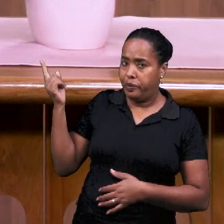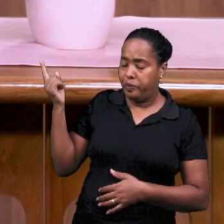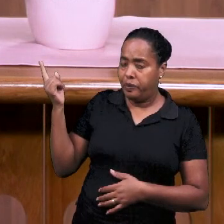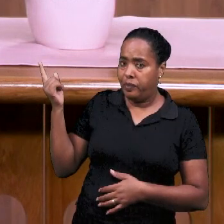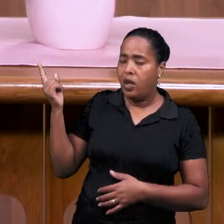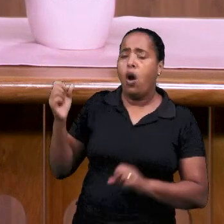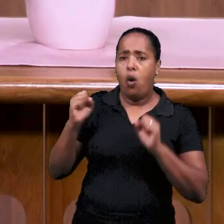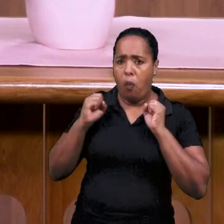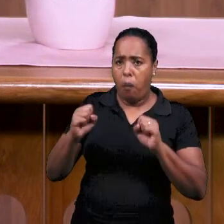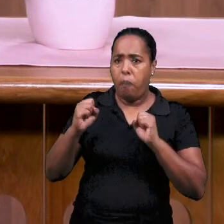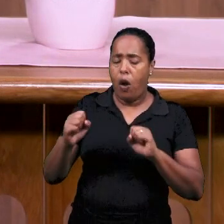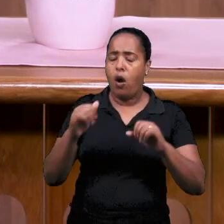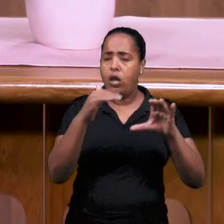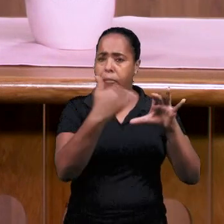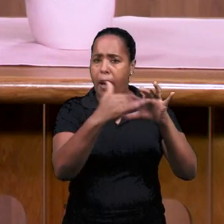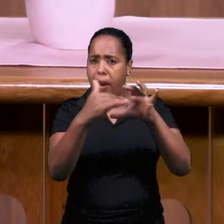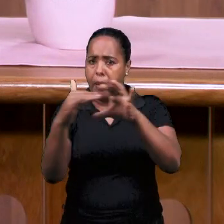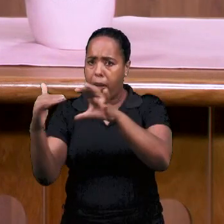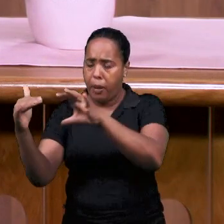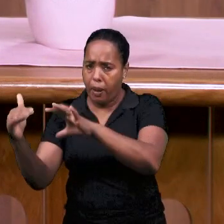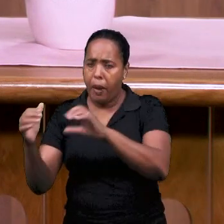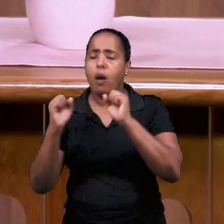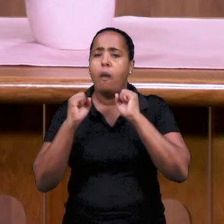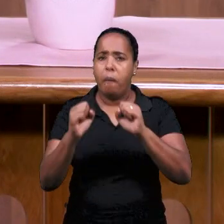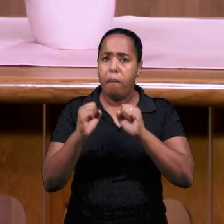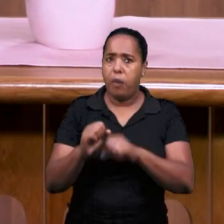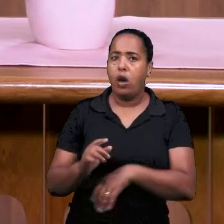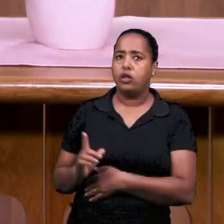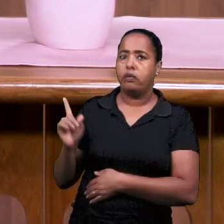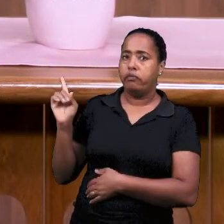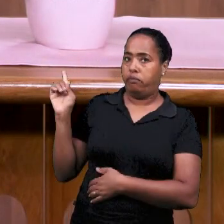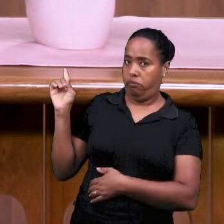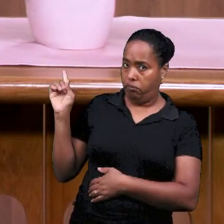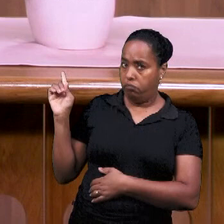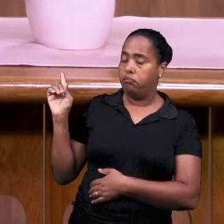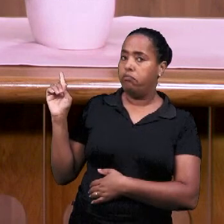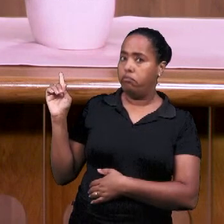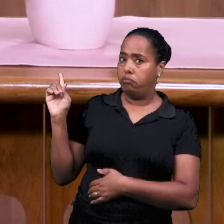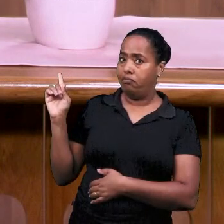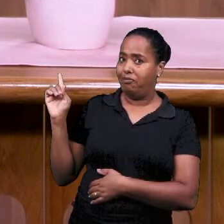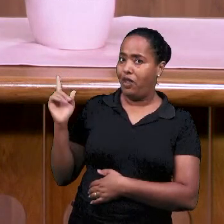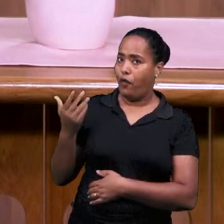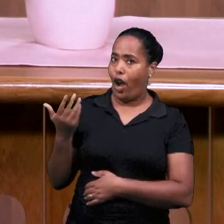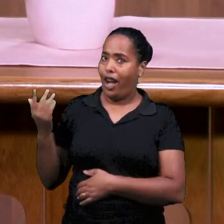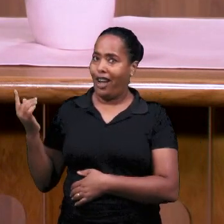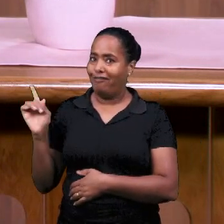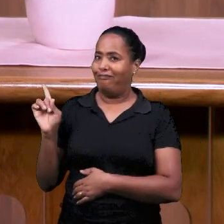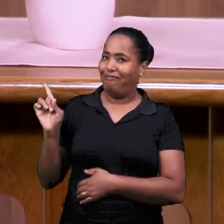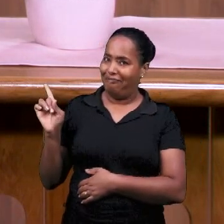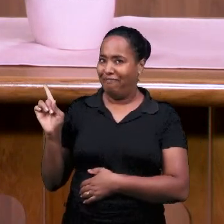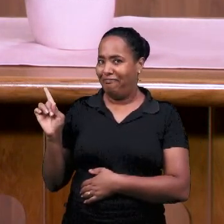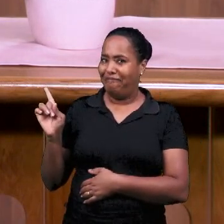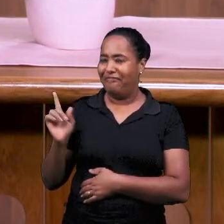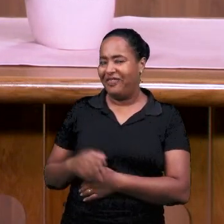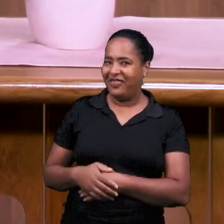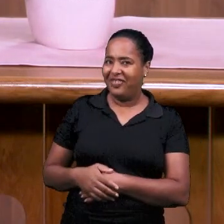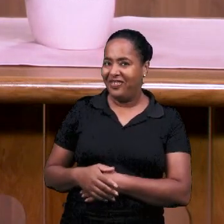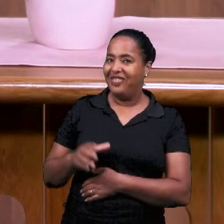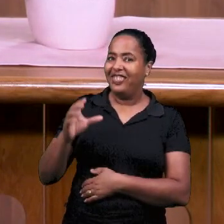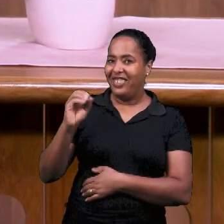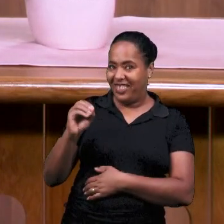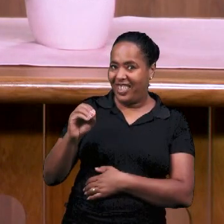donner pour les gens, partager avec les gens. 0800 707 376. Je vais sortir un petit